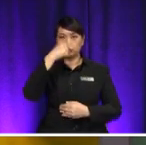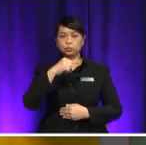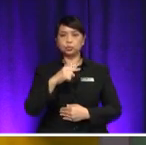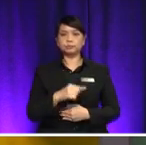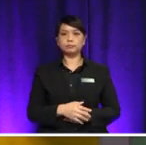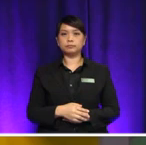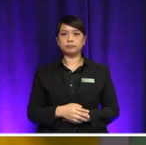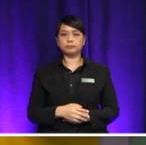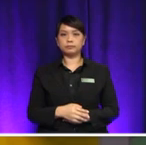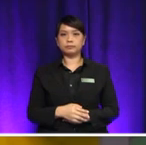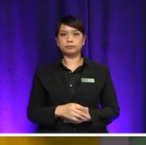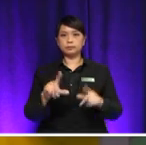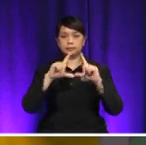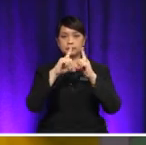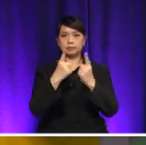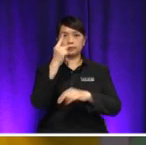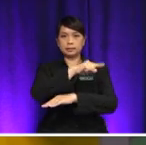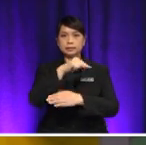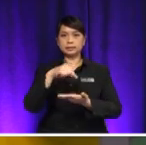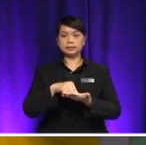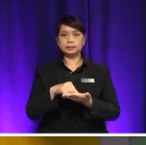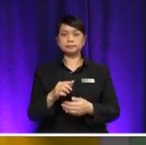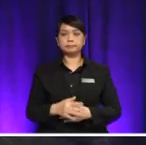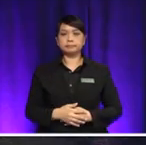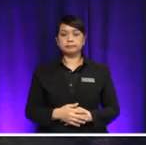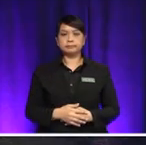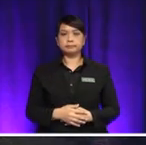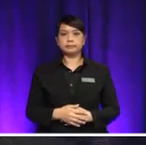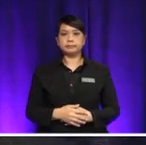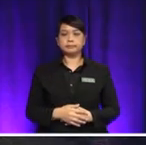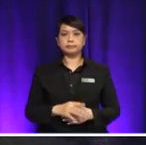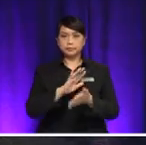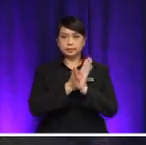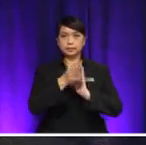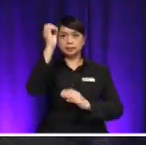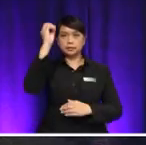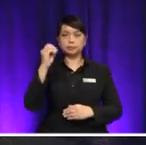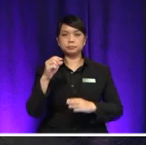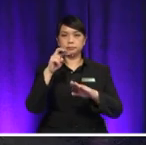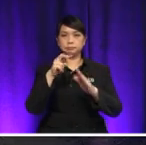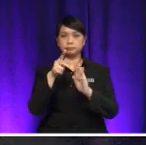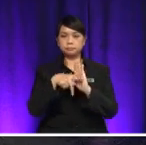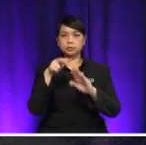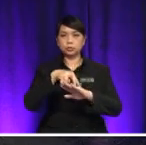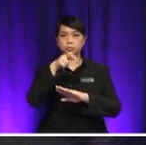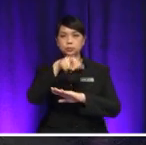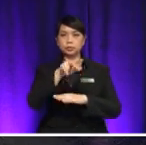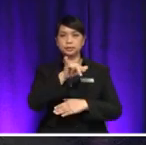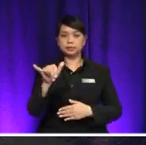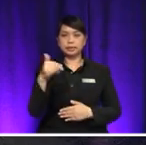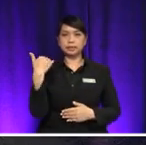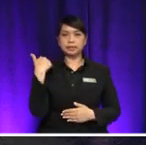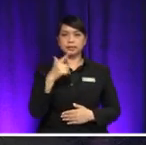eee kelas kita pada hari ini jadi penurunannya adalah Oke ratusan